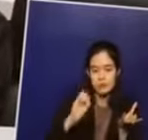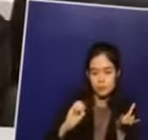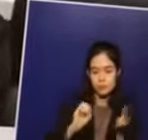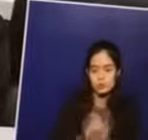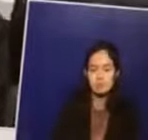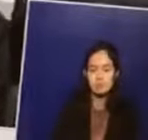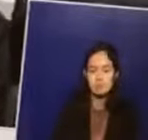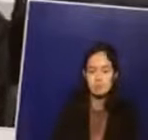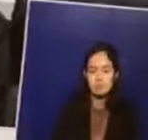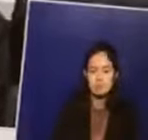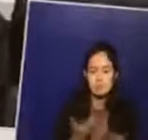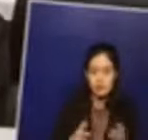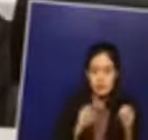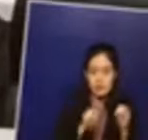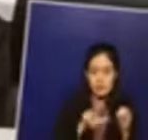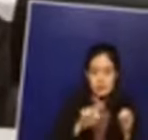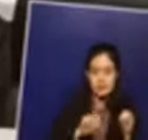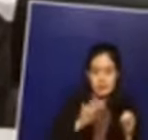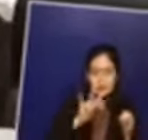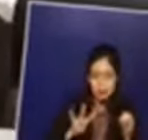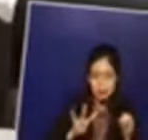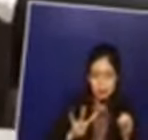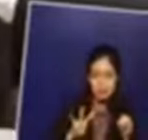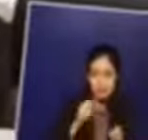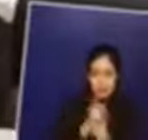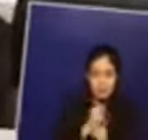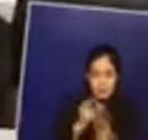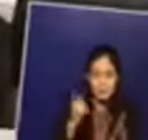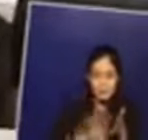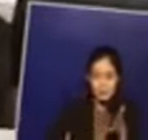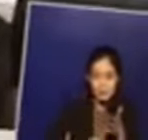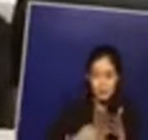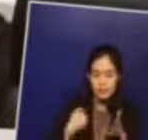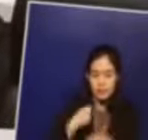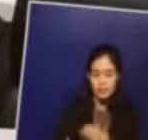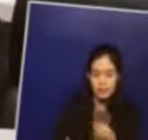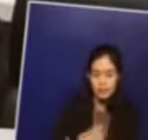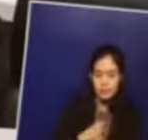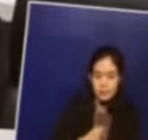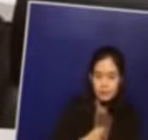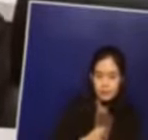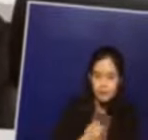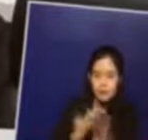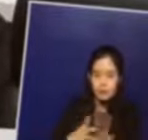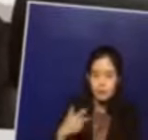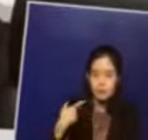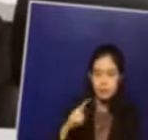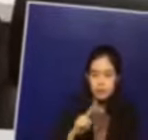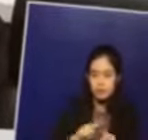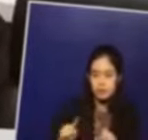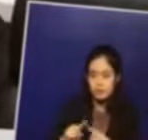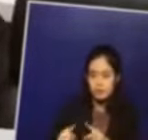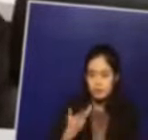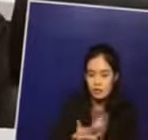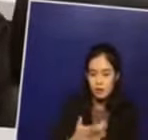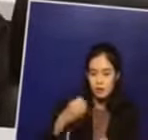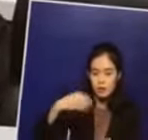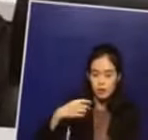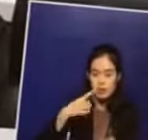และความผิดตามมาตรา37ทวิปีละ1กระทงเป็นเวลา6ปี 3. ความผิดฐานรับประโยชน์ค่าไฟฟ้าเกิน 3,000 บาททุ